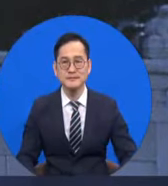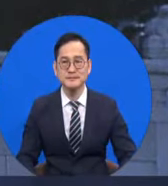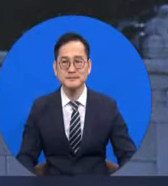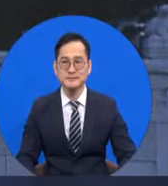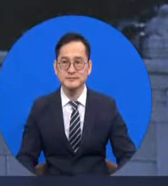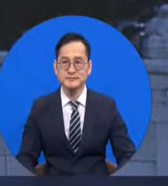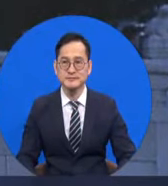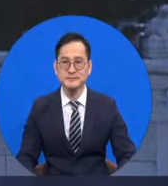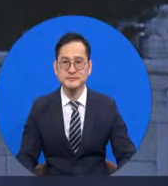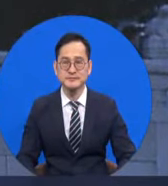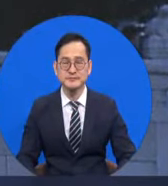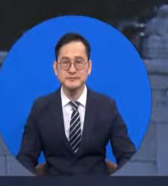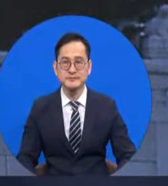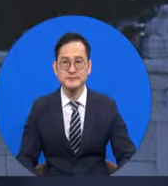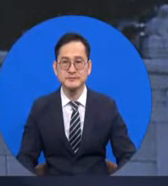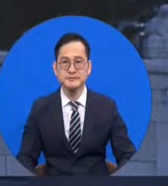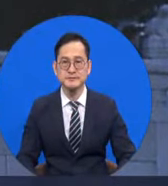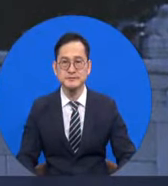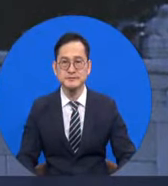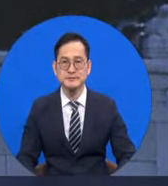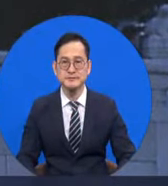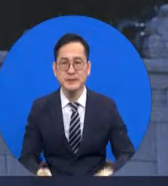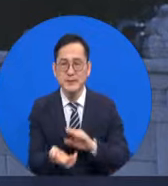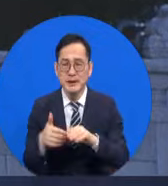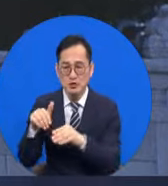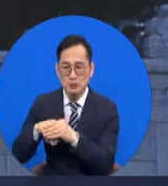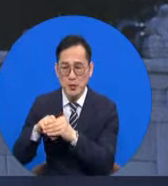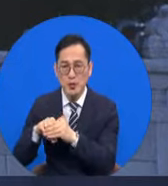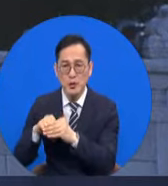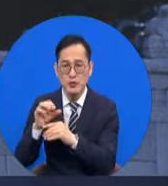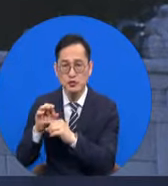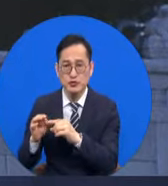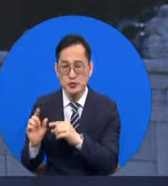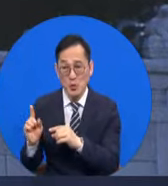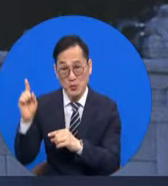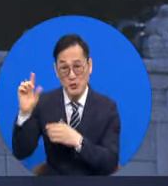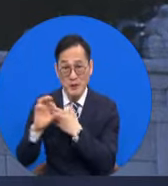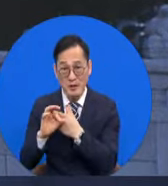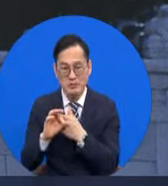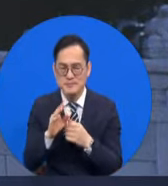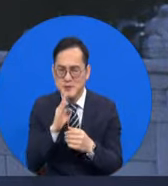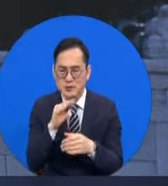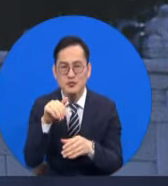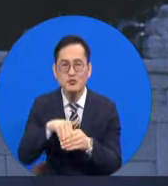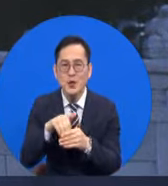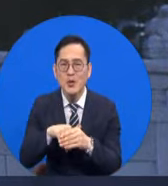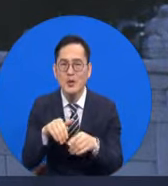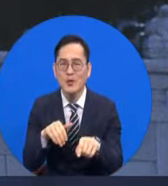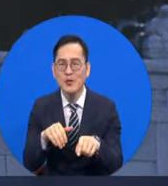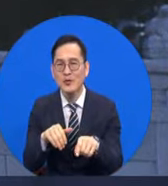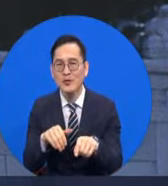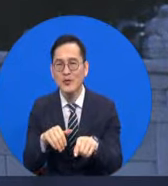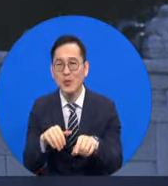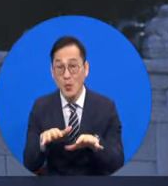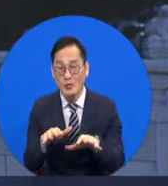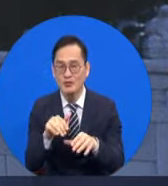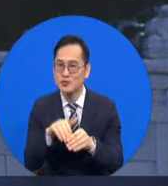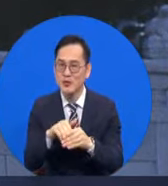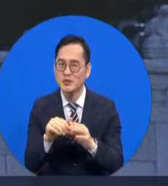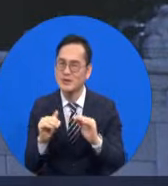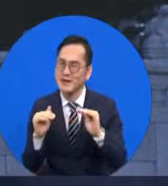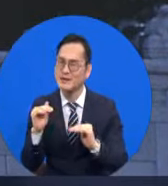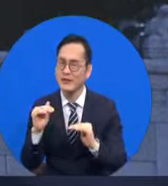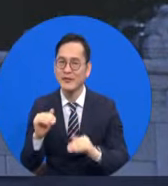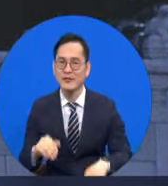그럴 수도 있고요. 흥미로운 건 사전투표가 높았던 지역에서 본 투표율이 지금 낮고 의외로 지금 충남 같은